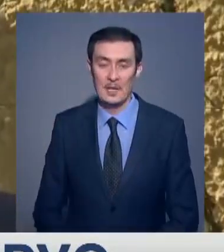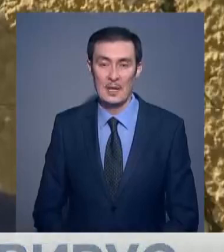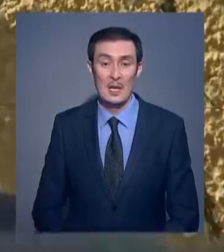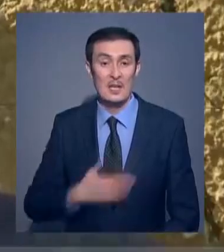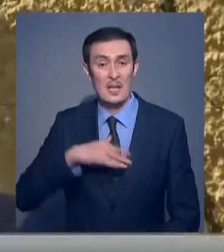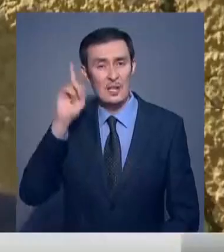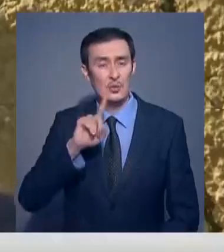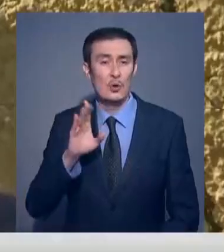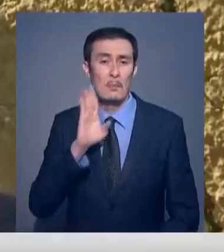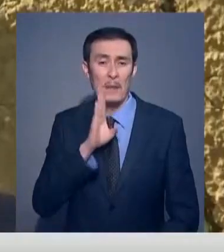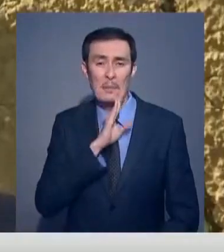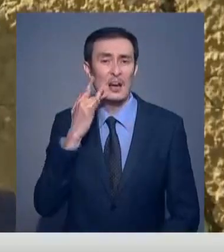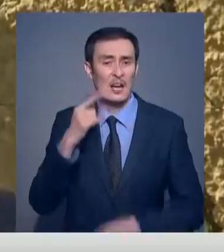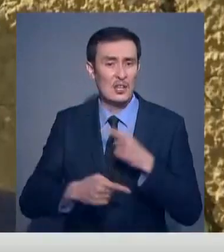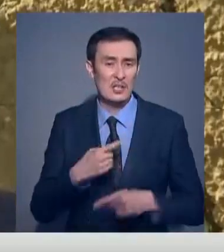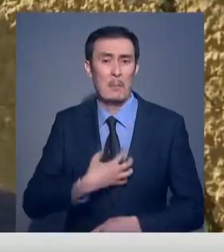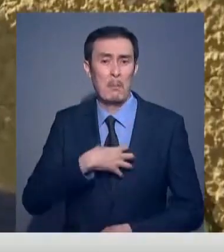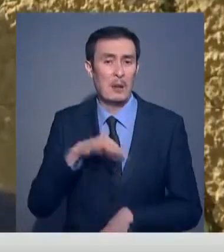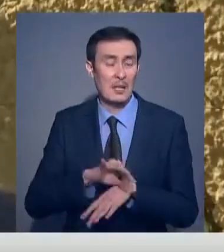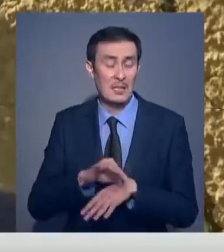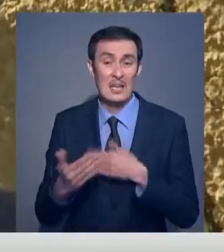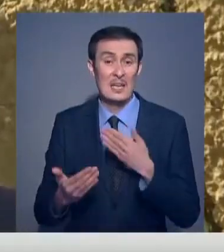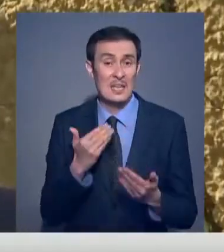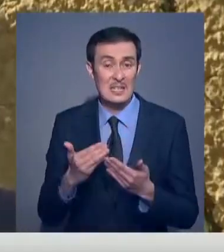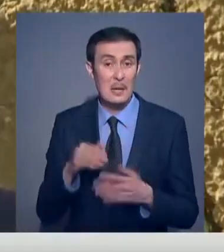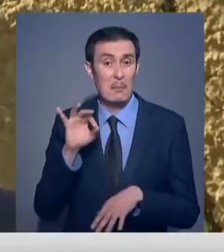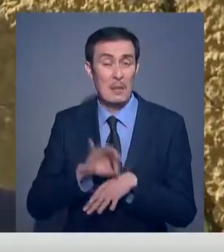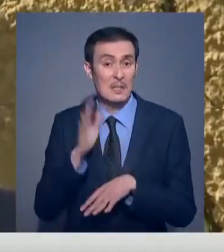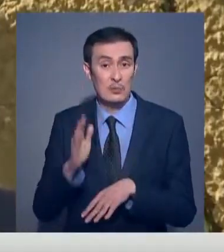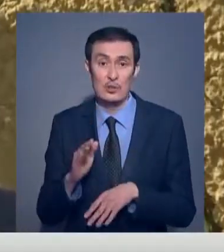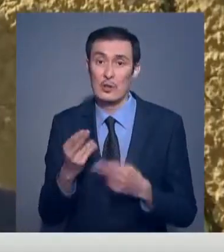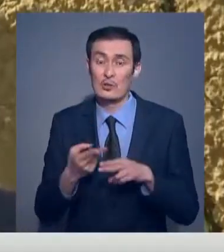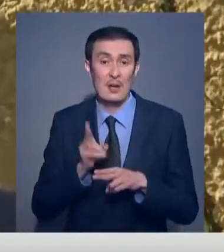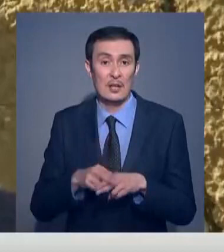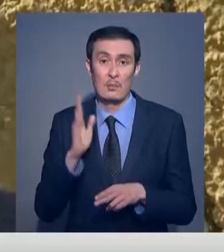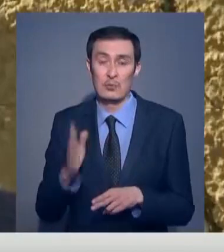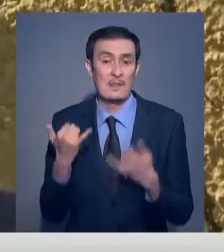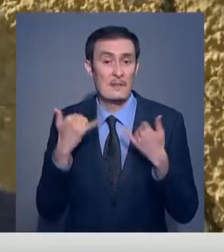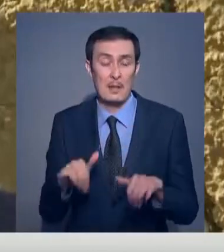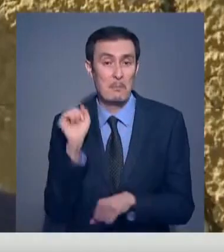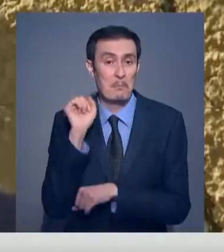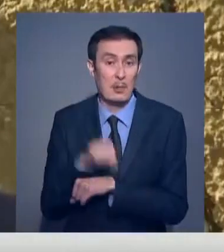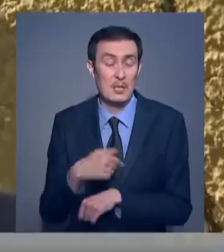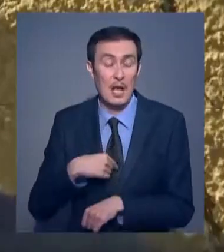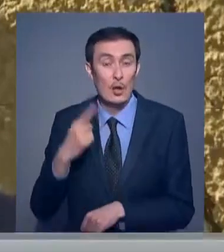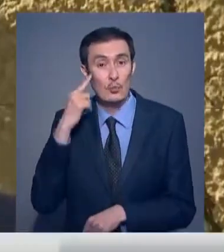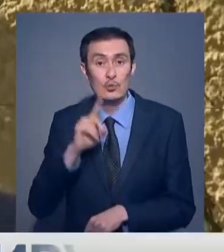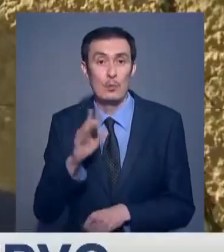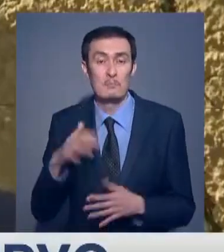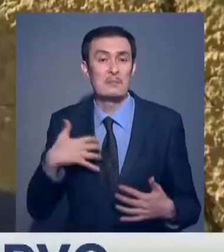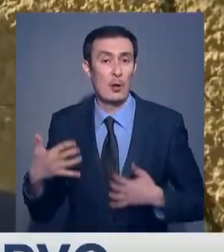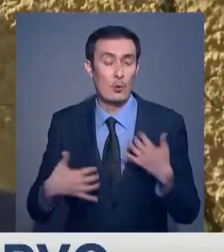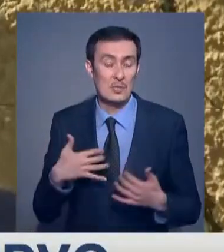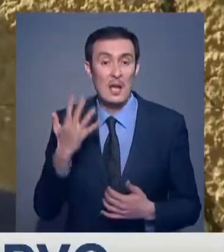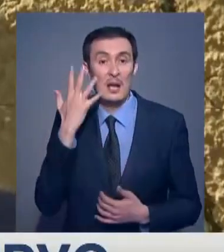Зная, что у мамы хронический бронхит, я сказала себе, если она победит болезнь, то это будет что-то невероятное. Признаться честно, я думала о худшем.